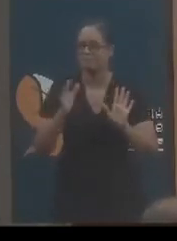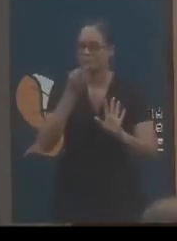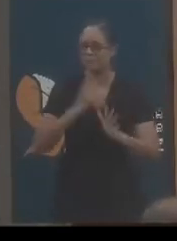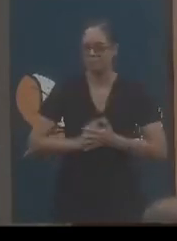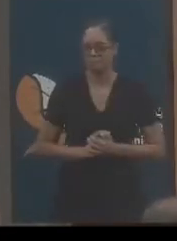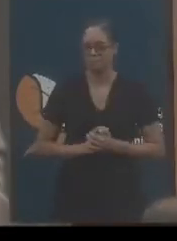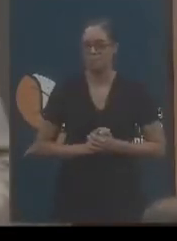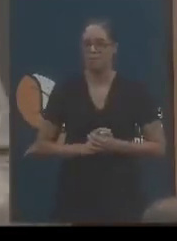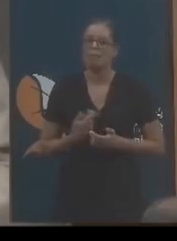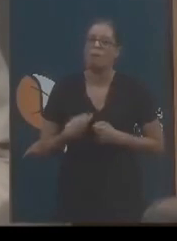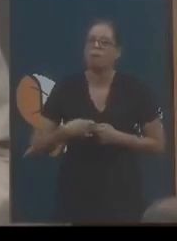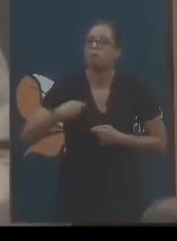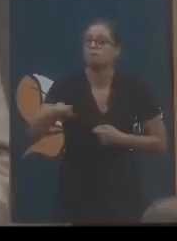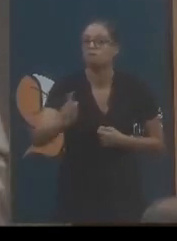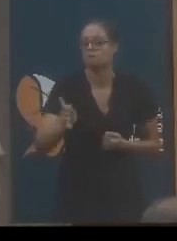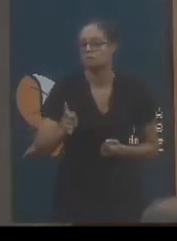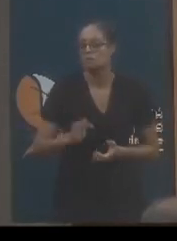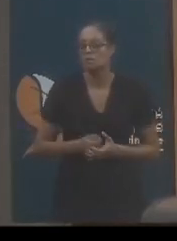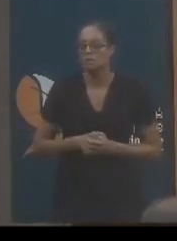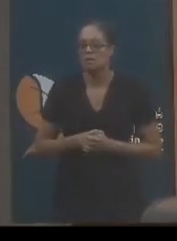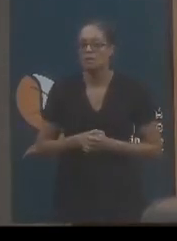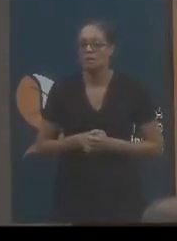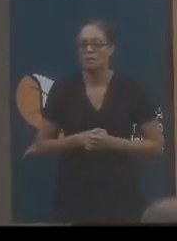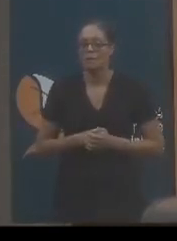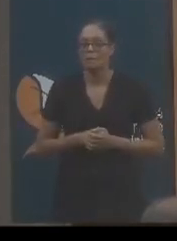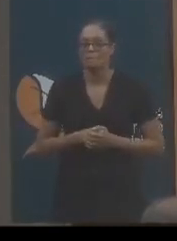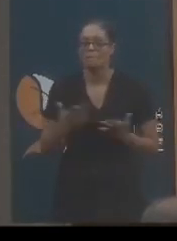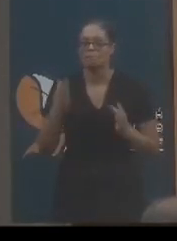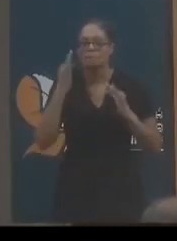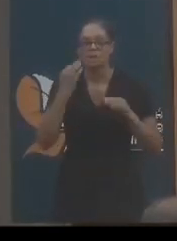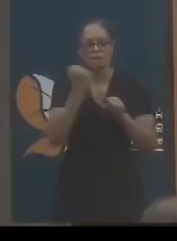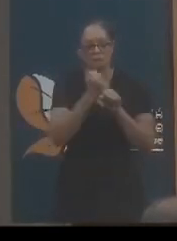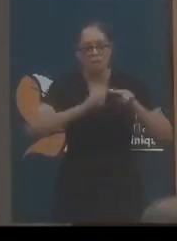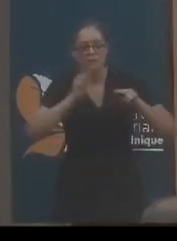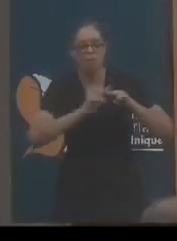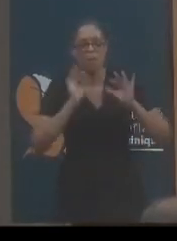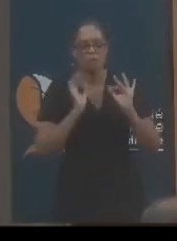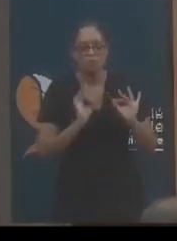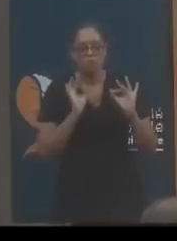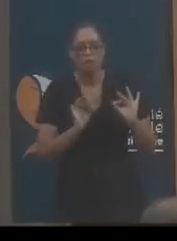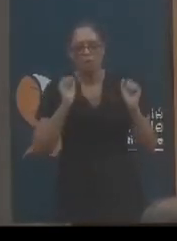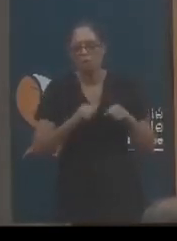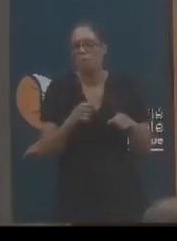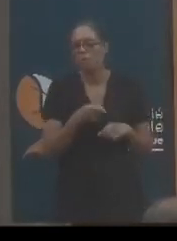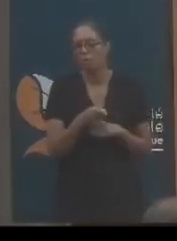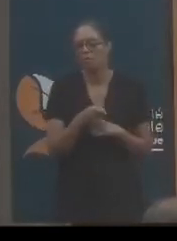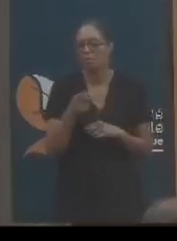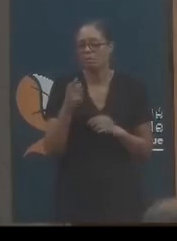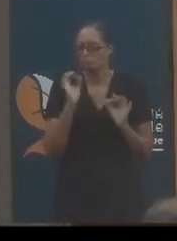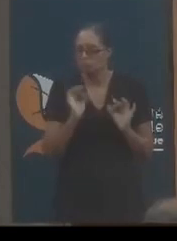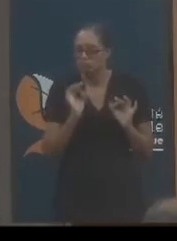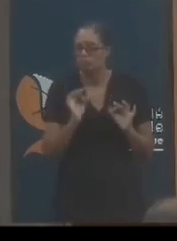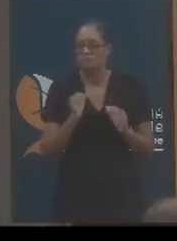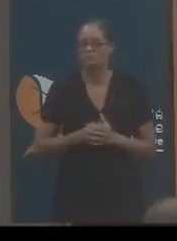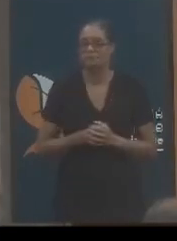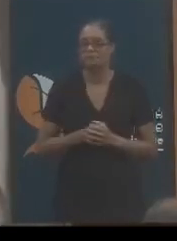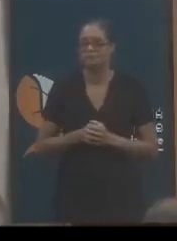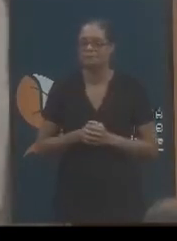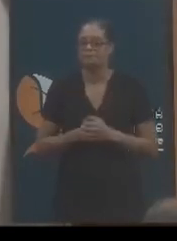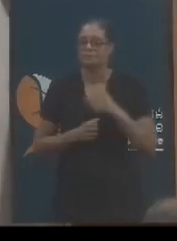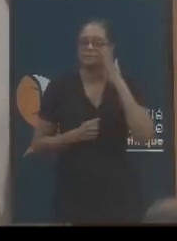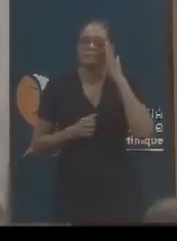n'est pas une durée extrêmement longue, ce qui, si c'est fait correctement, devrait nous permettre d'avoir un ouvrage qui soit bien calibré. Il n'en demeure